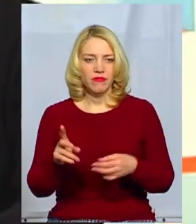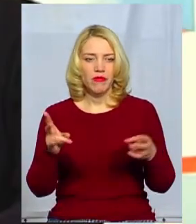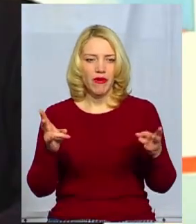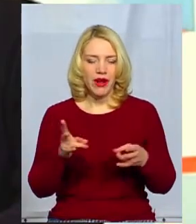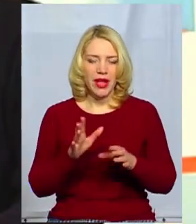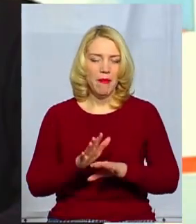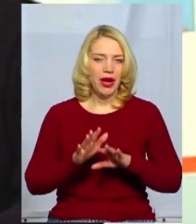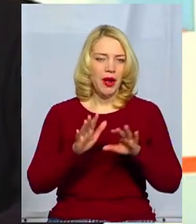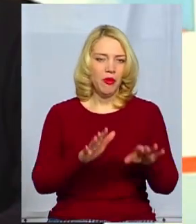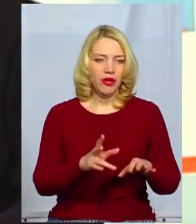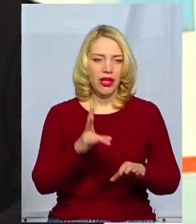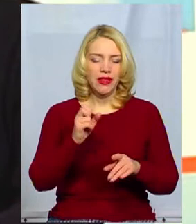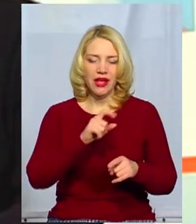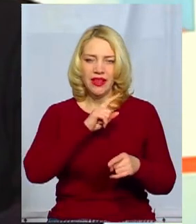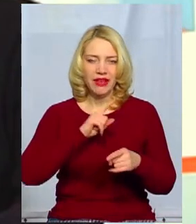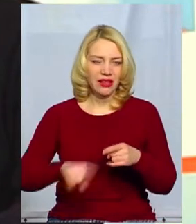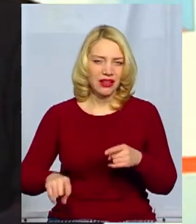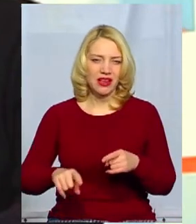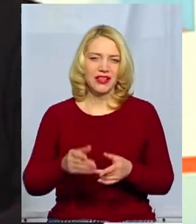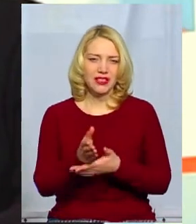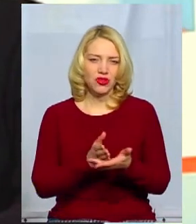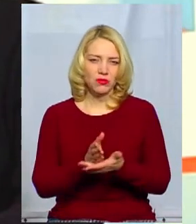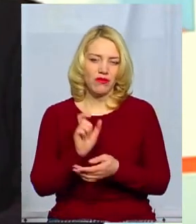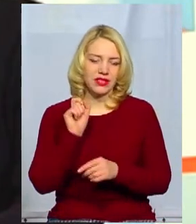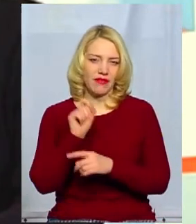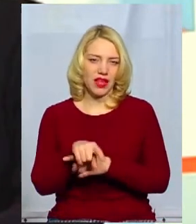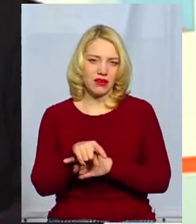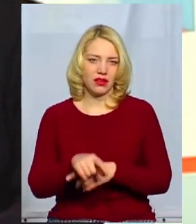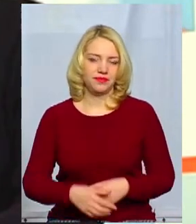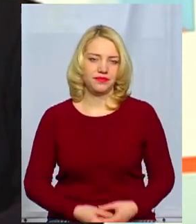повинні прибути на невідкладне службове завдання.